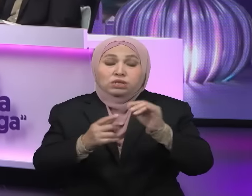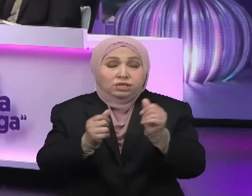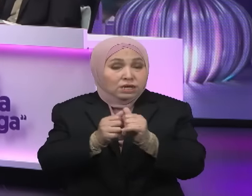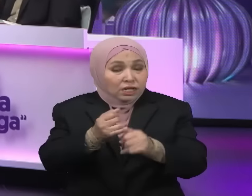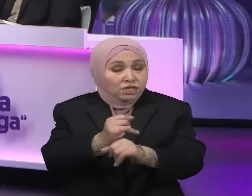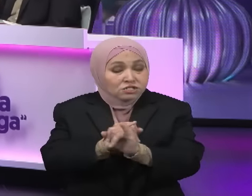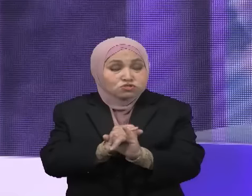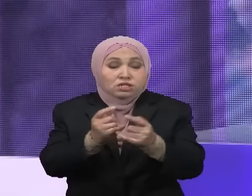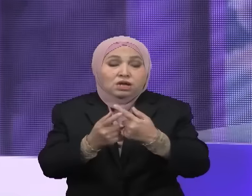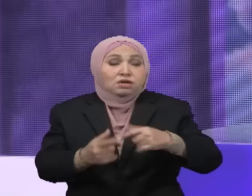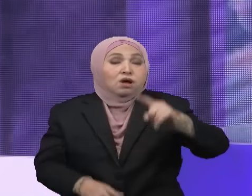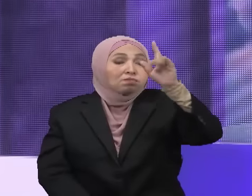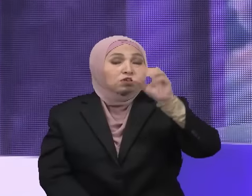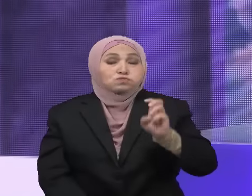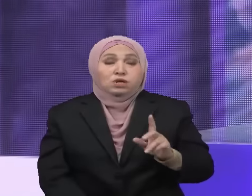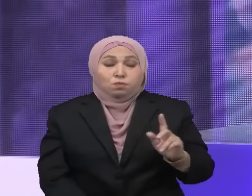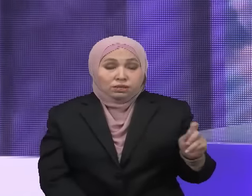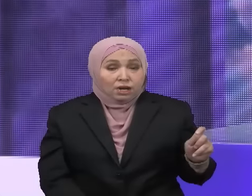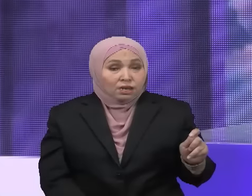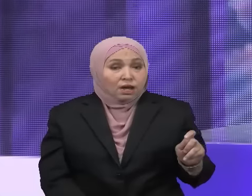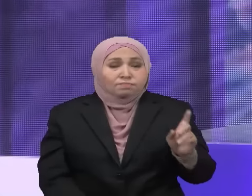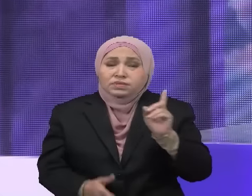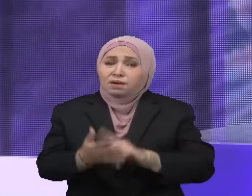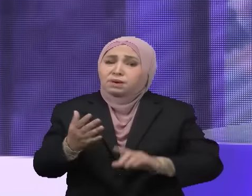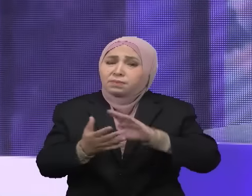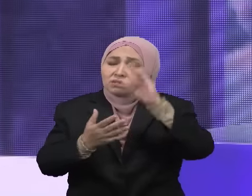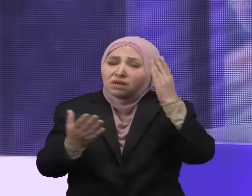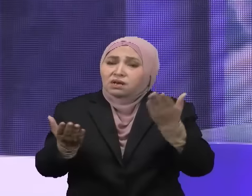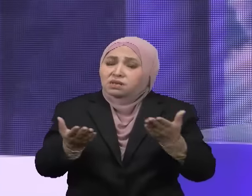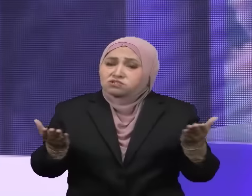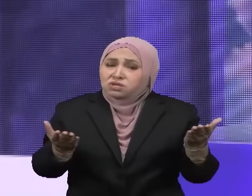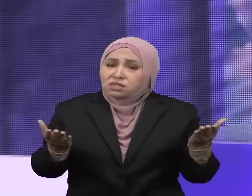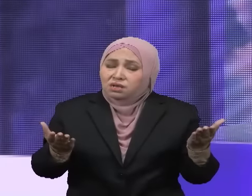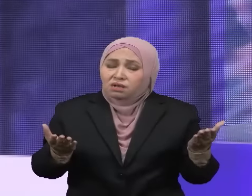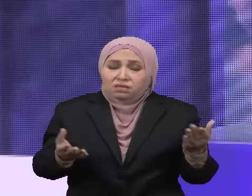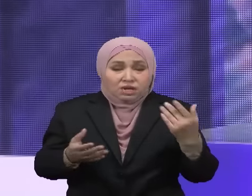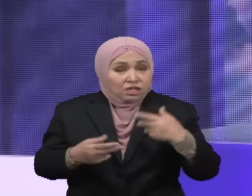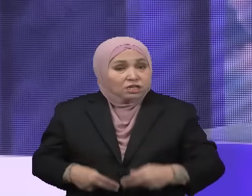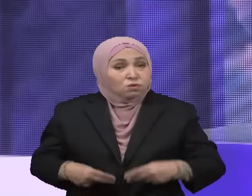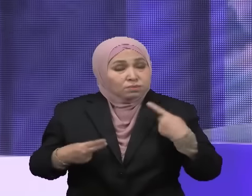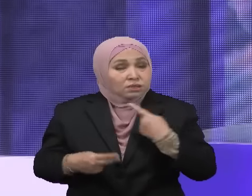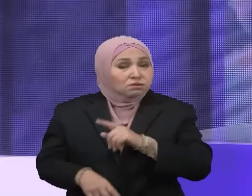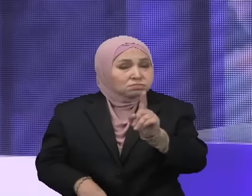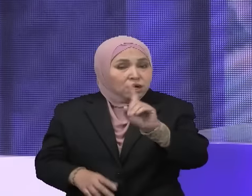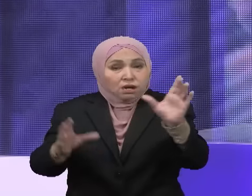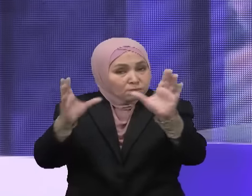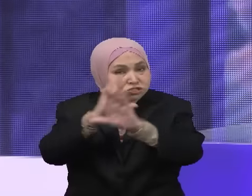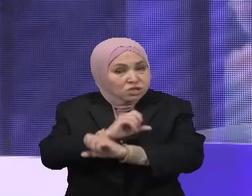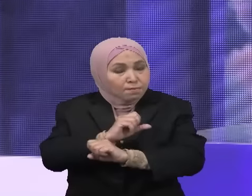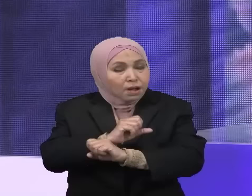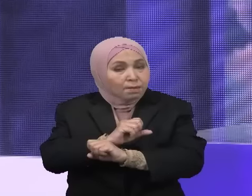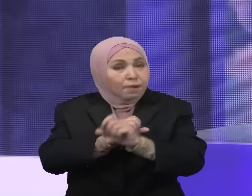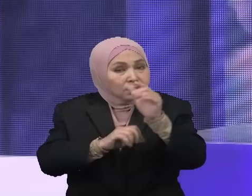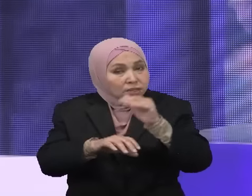izin daripada Allah Subhanahu Wa Taala. Apa pelajaran di sini? Pelajarannya ialah dalam hidup kita ni jangan cabar Ustaz. Ya, jangan